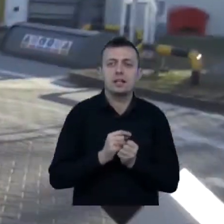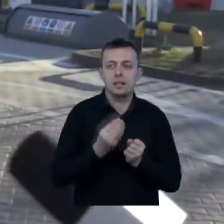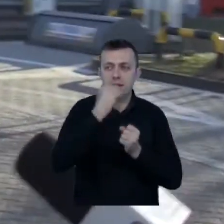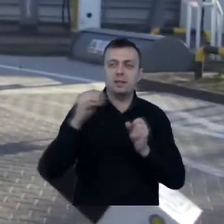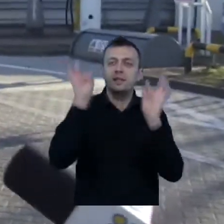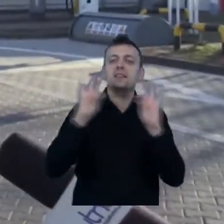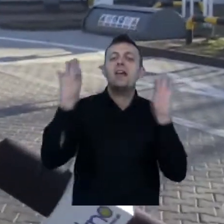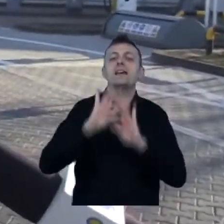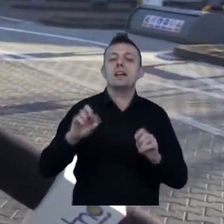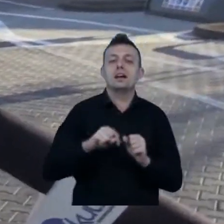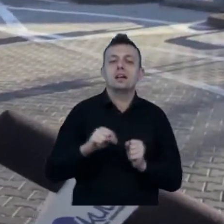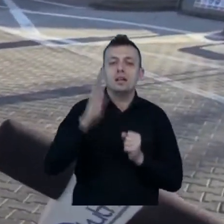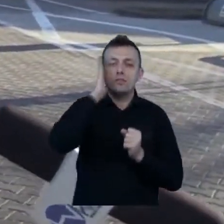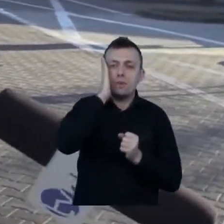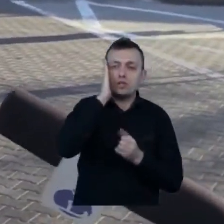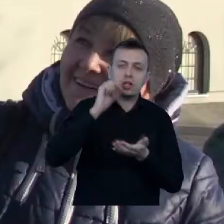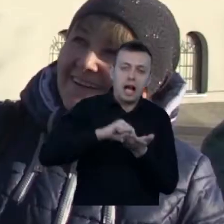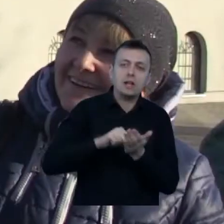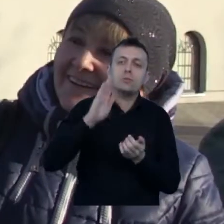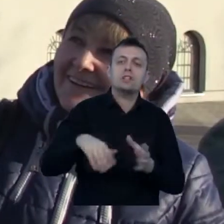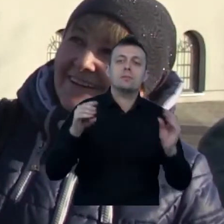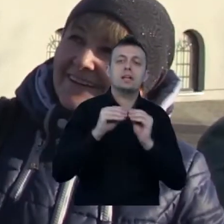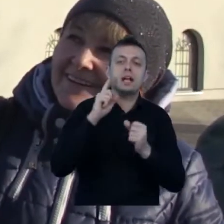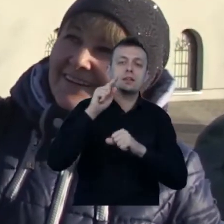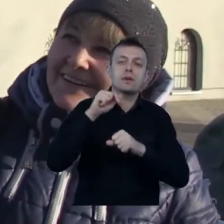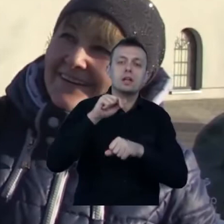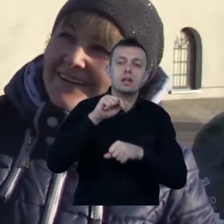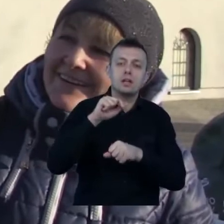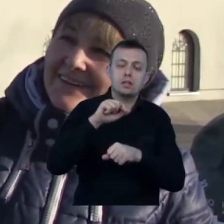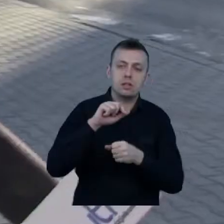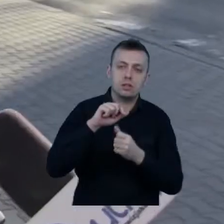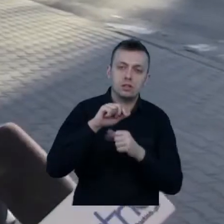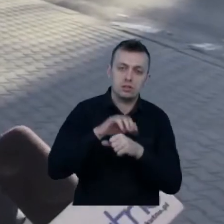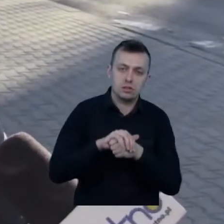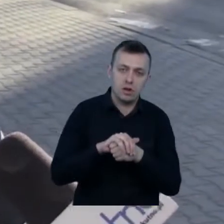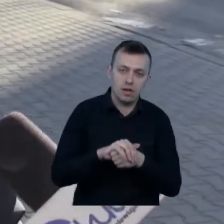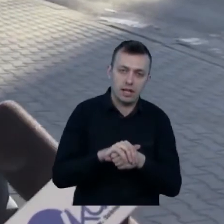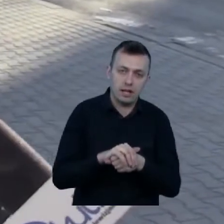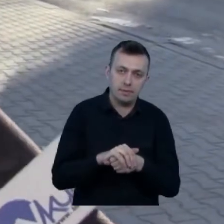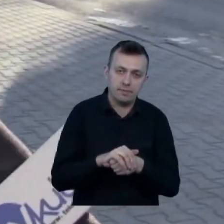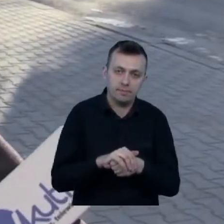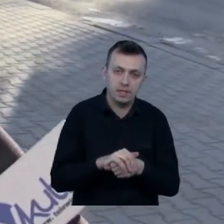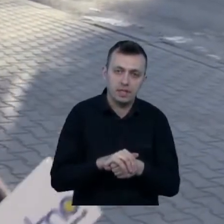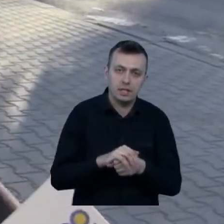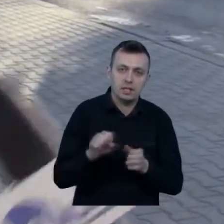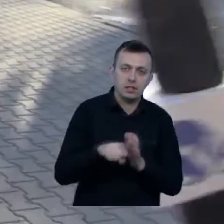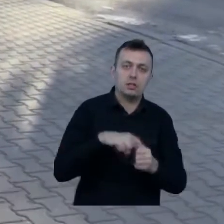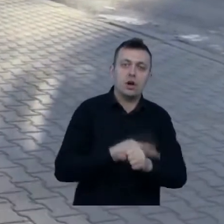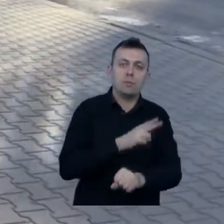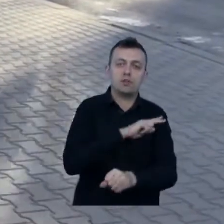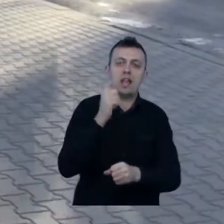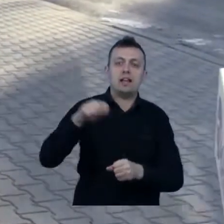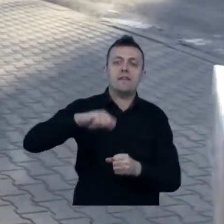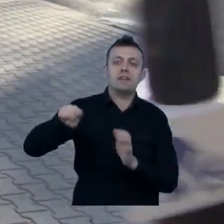rok? No, dieta. Pewnie w mieszkaniu będziemy z kolegami. Do Poznania, do rodziny się wybieram. A